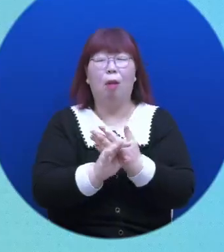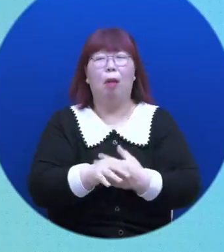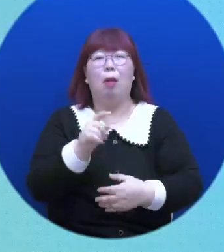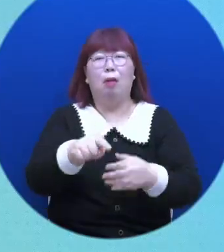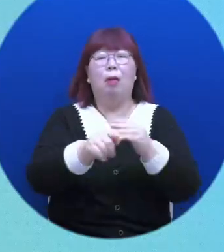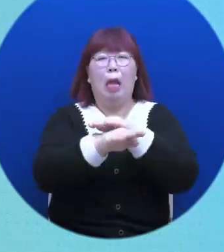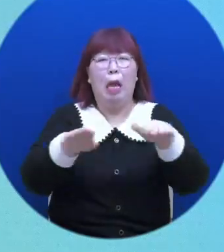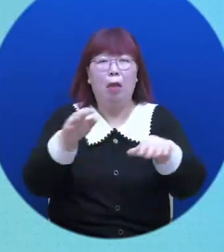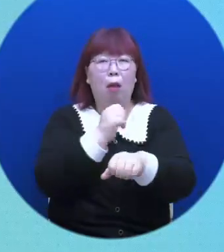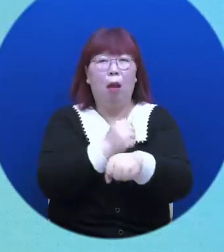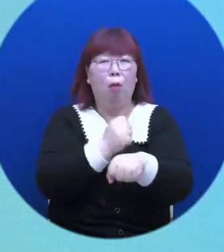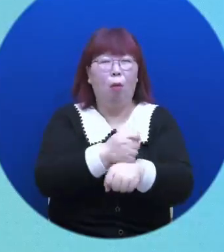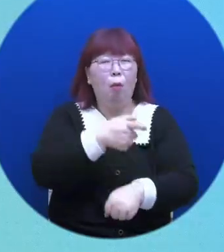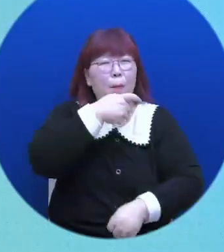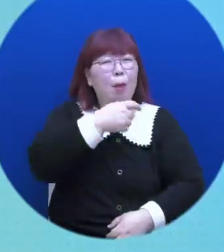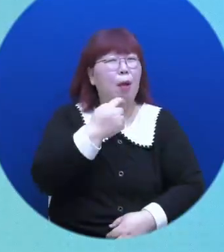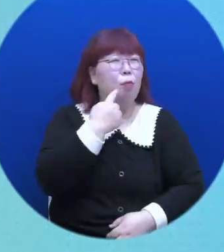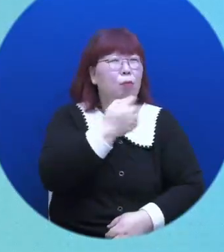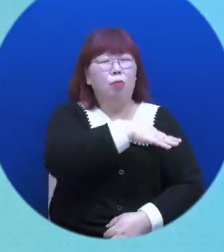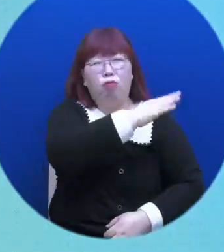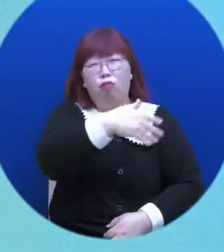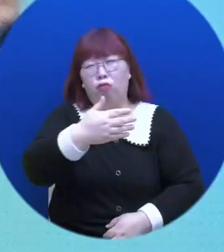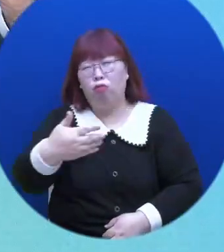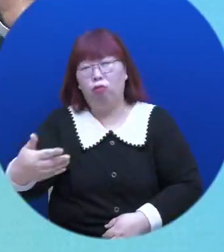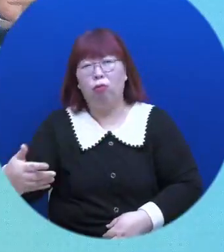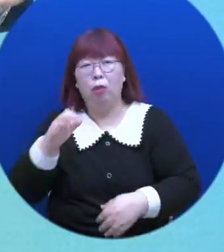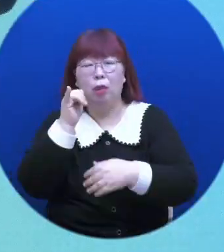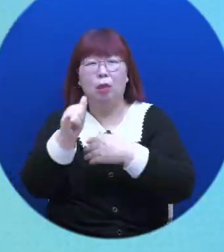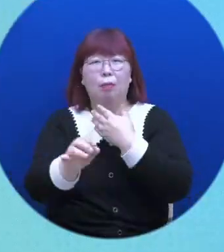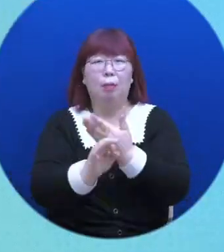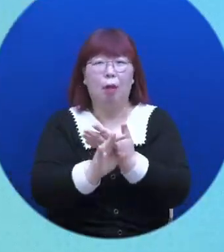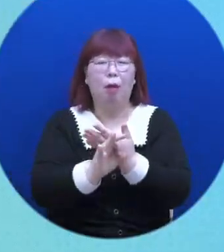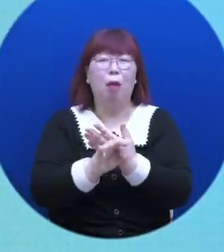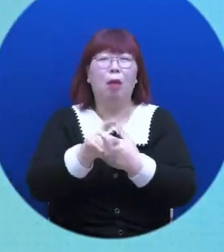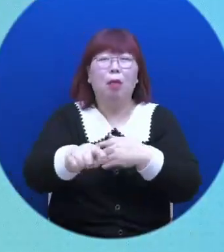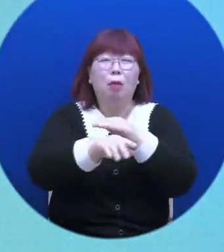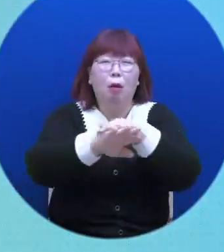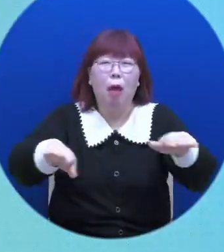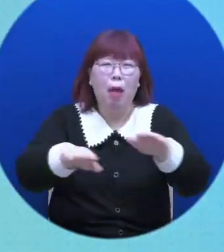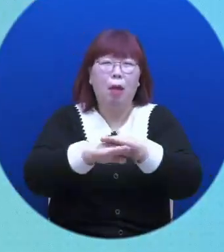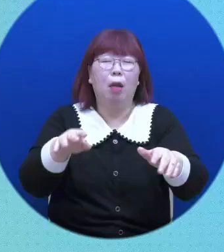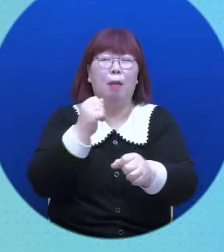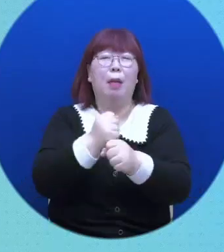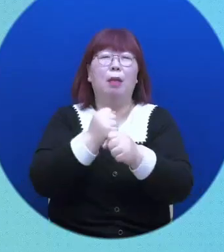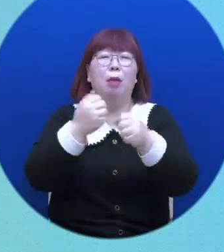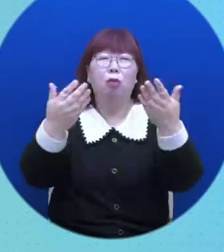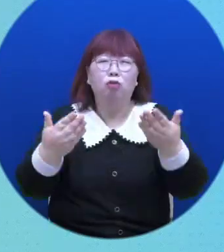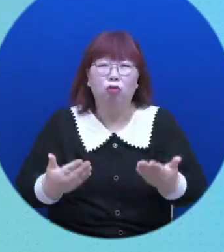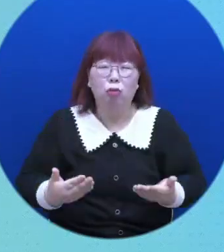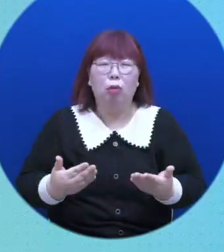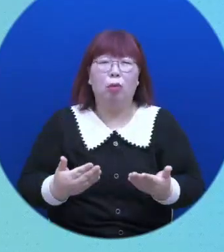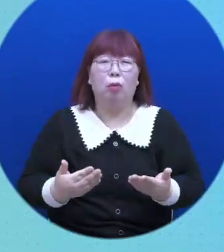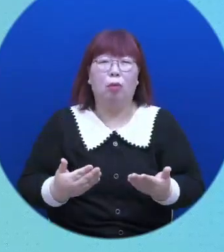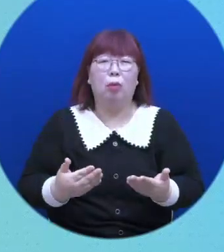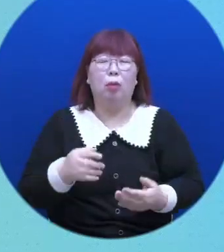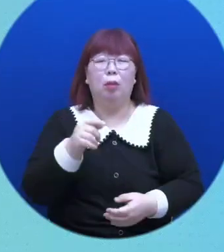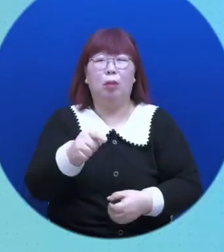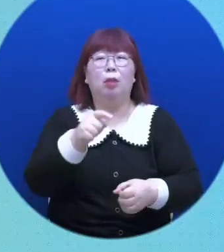막히면 홍해를 갈라 길이 되게 하는 이 목적을 가지고 하나님이 저와 여러분을 여기에 부르신